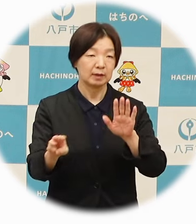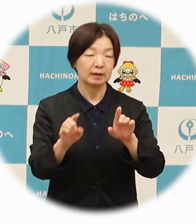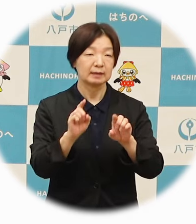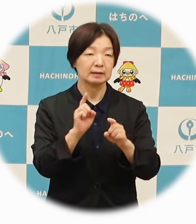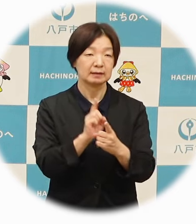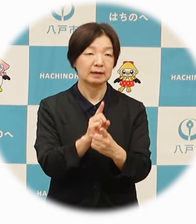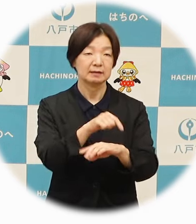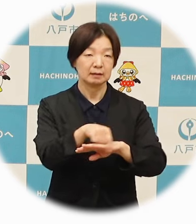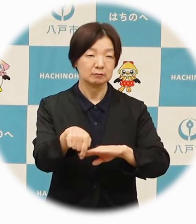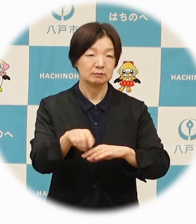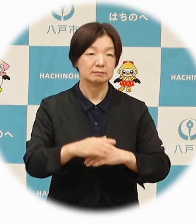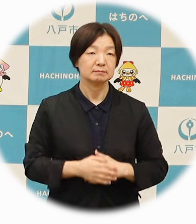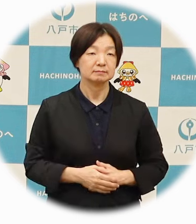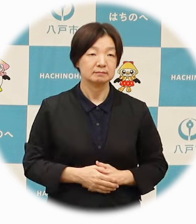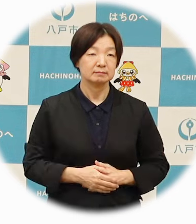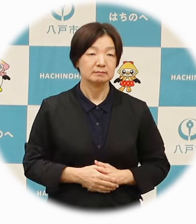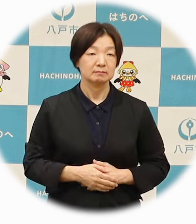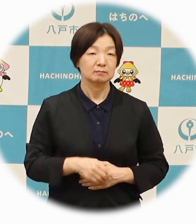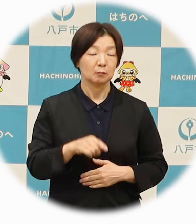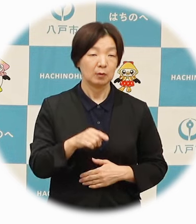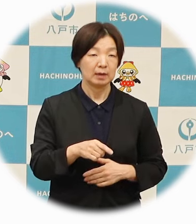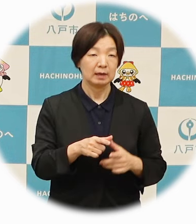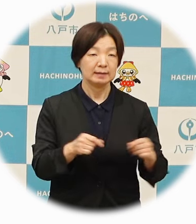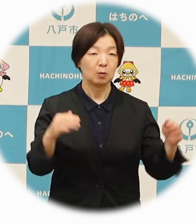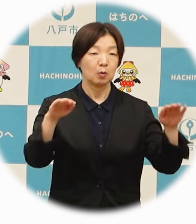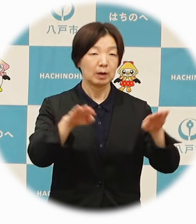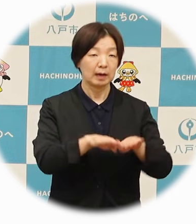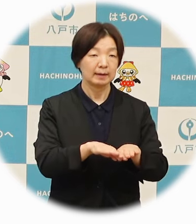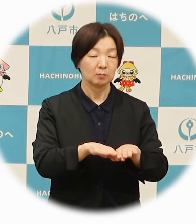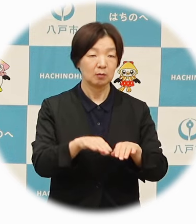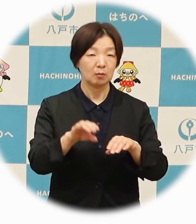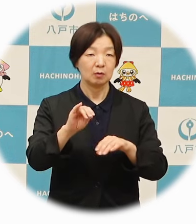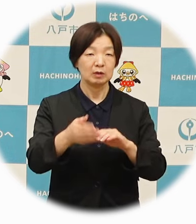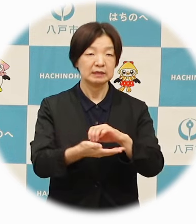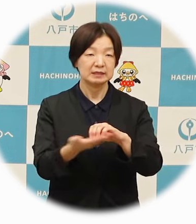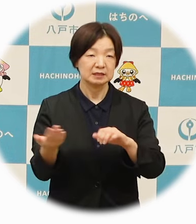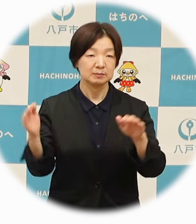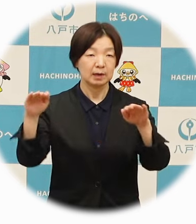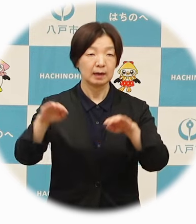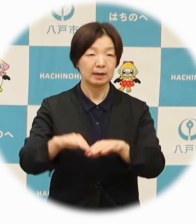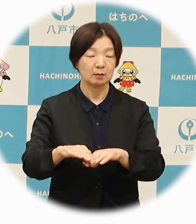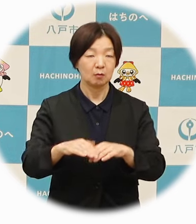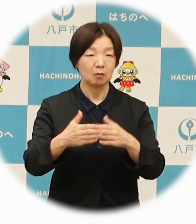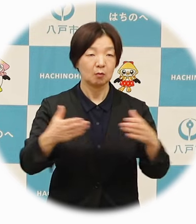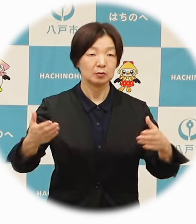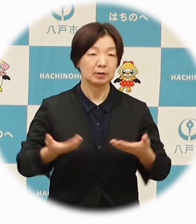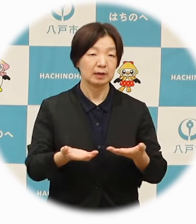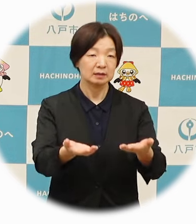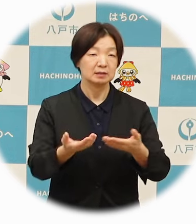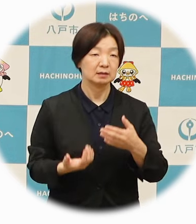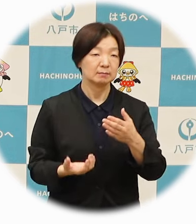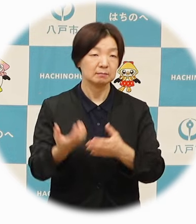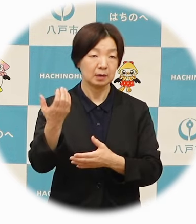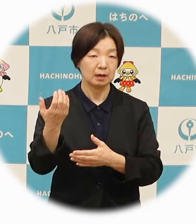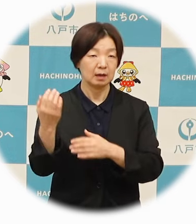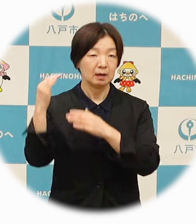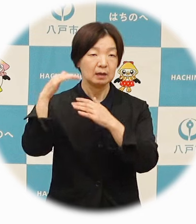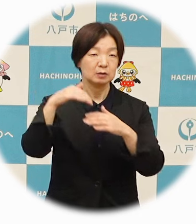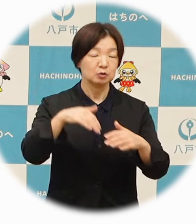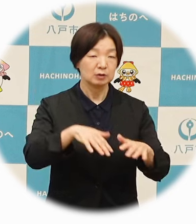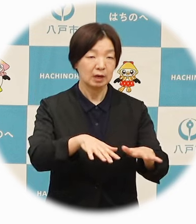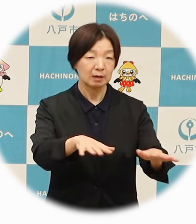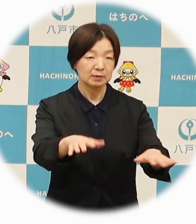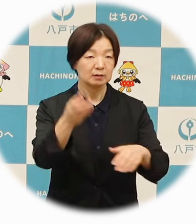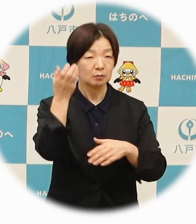。これは日本海溝千島海溝沿いの巨大地震による津波浸水